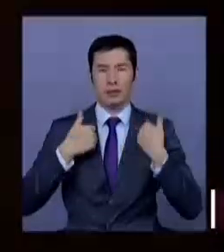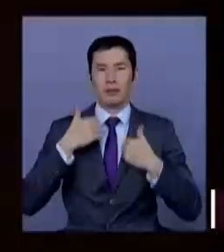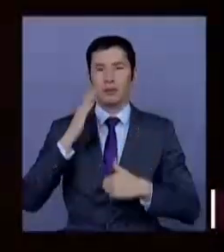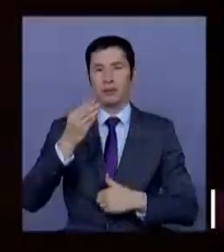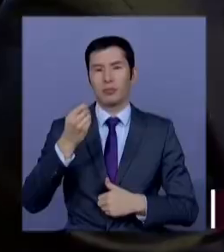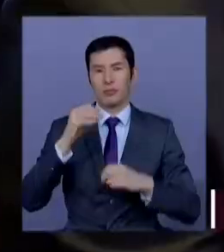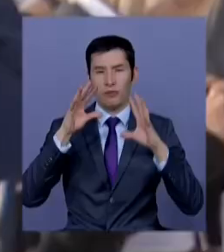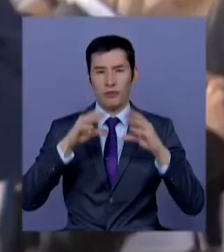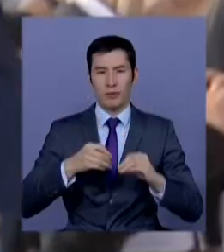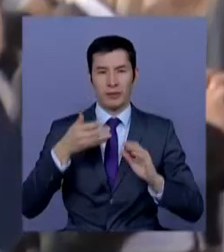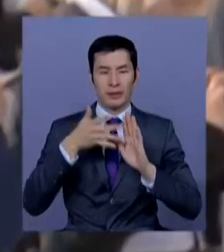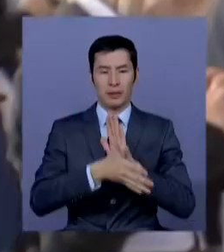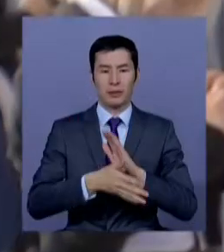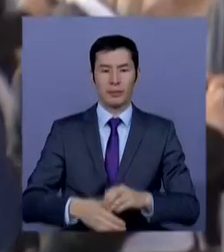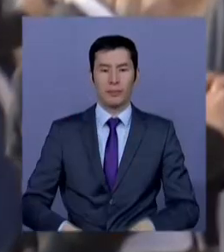көздеуде.